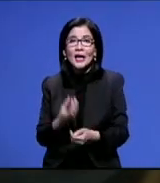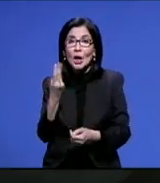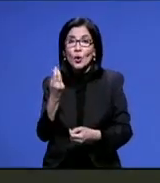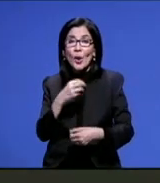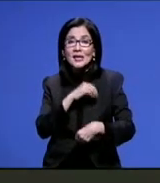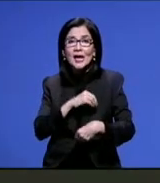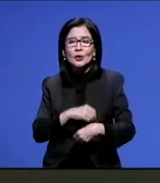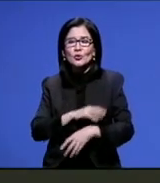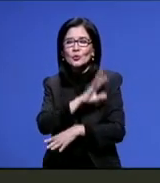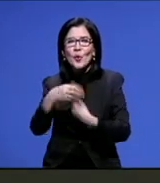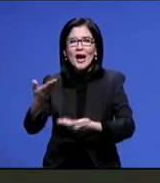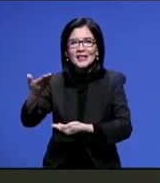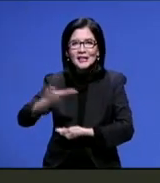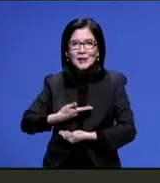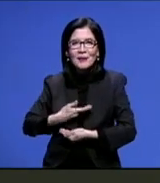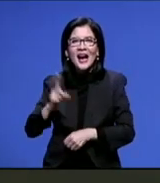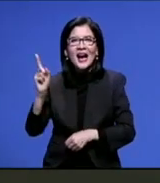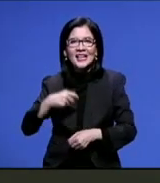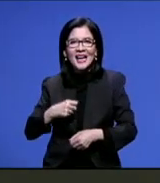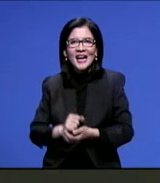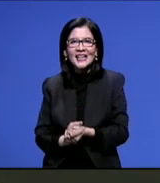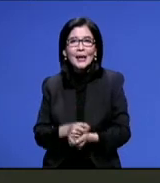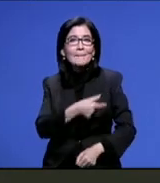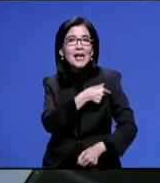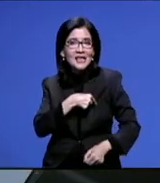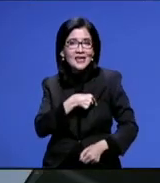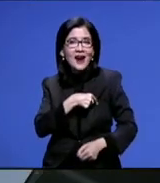saku mereka terima dari penyelenggara.